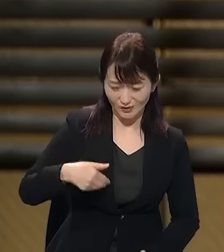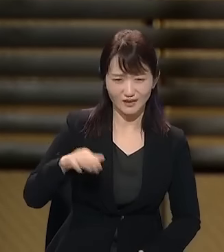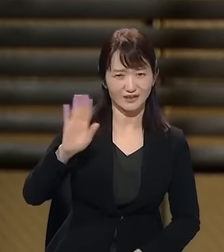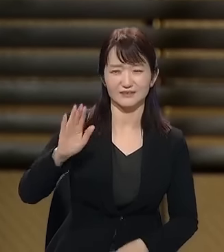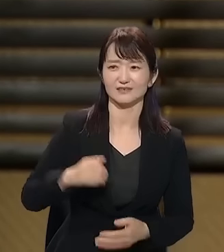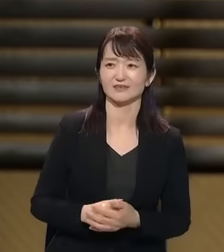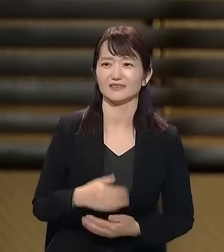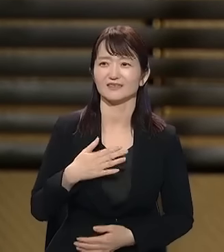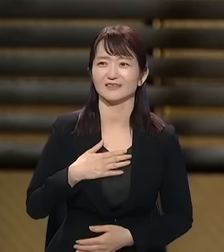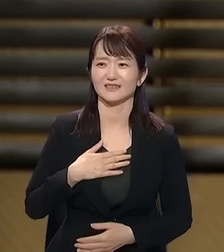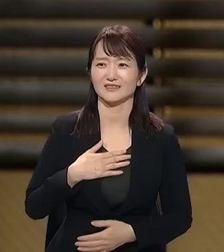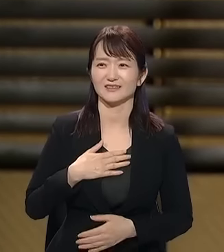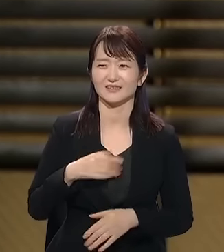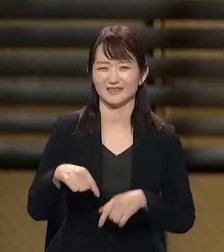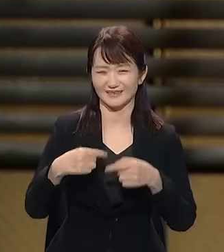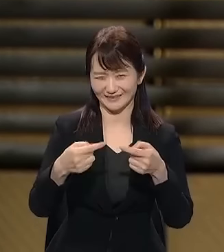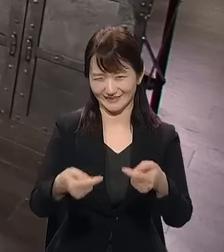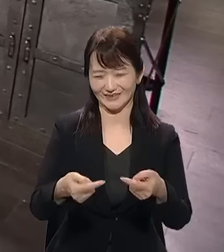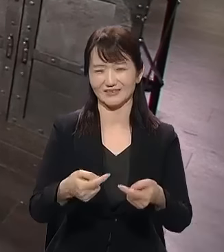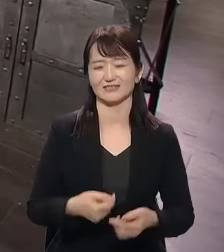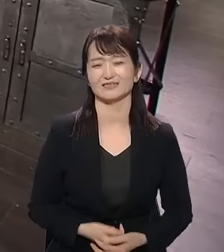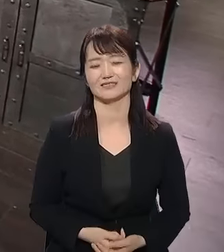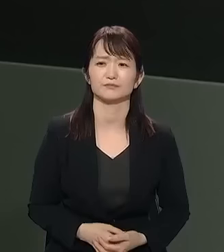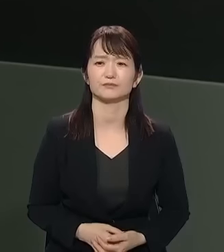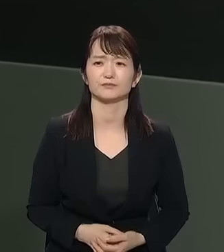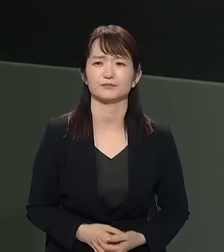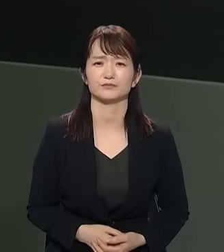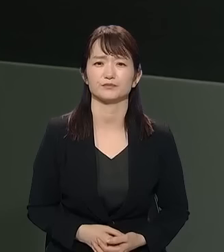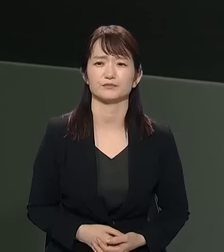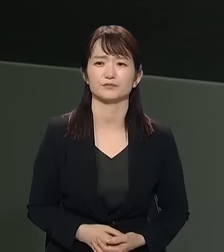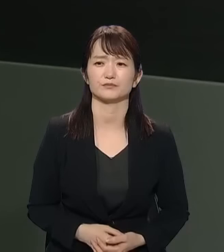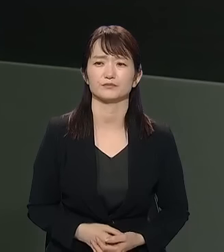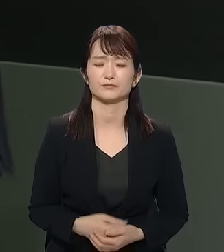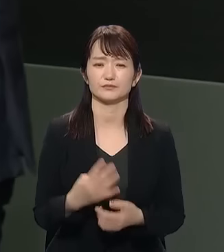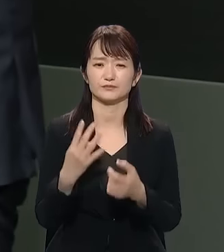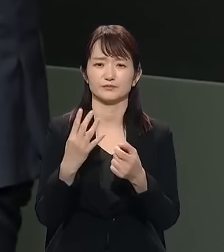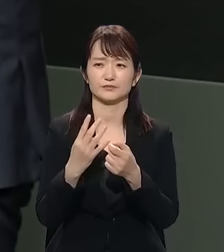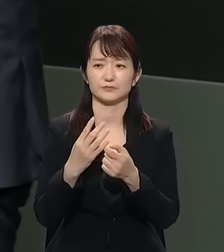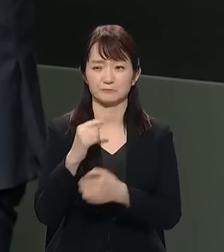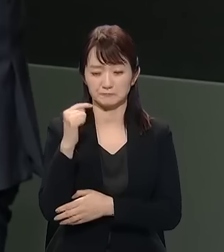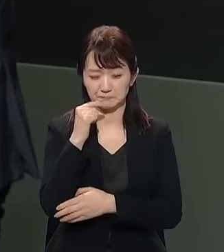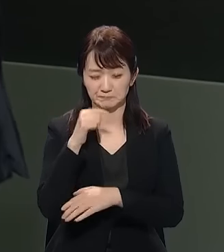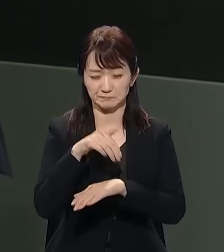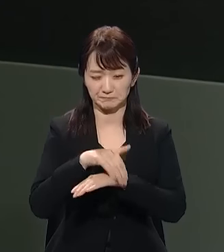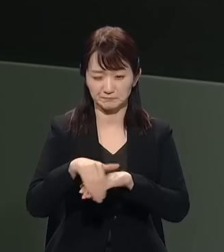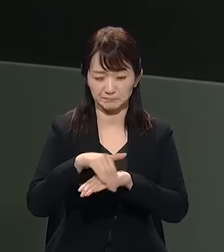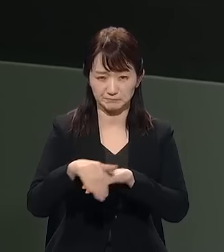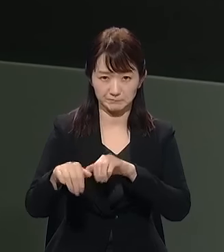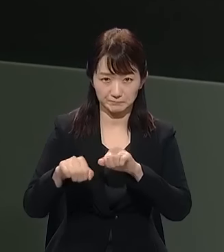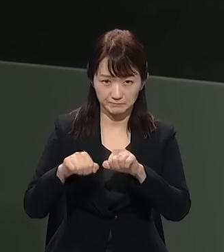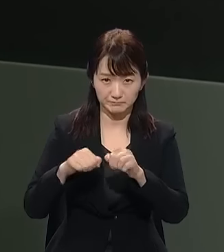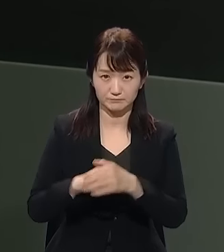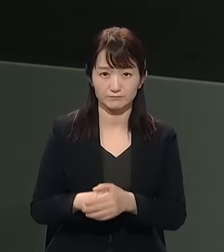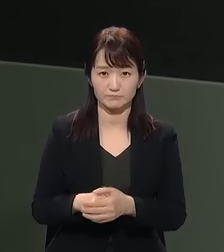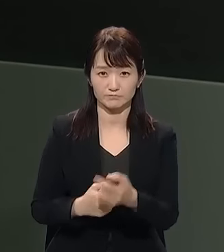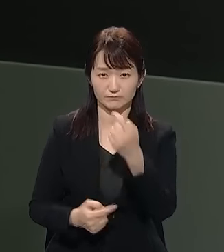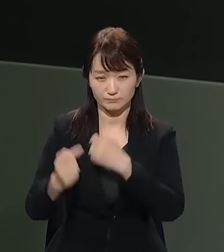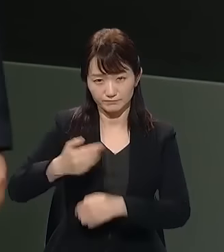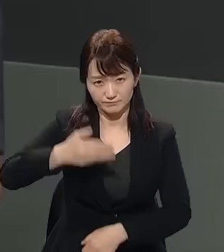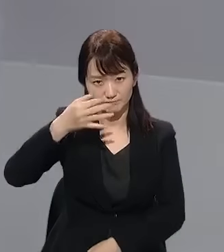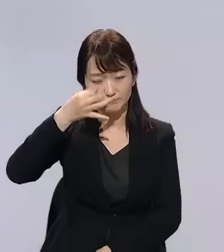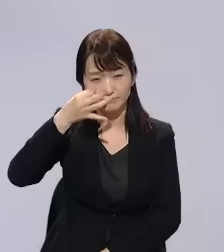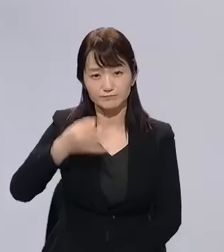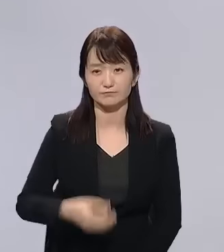안 해요 그럼 제가 여기 등장하는데 아 그렇군요 알겠습니다 치밀한 계획 범행 있니다 제보 영상